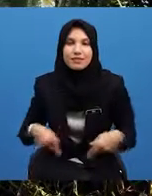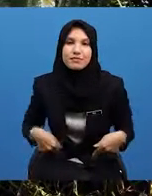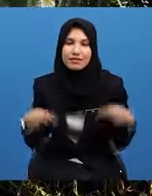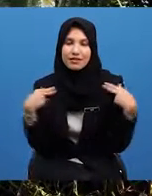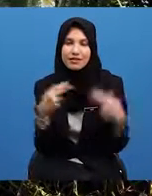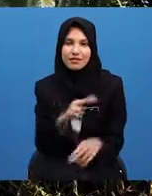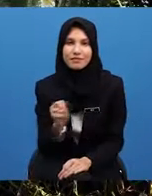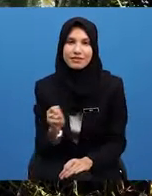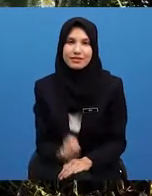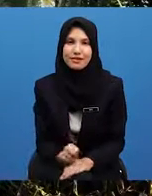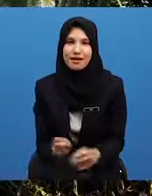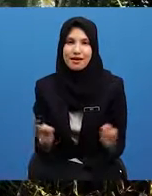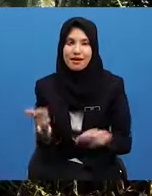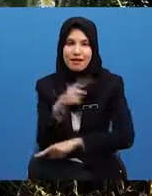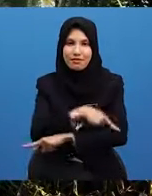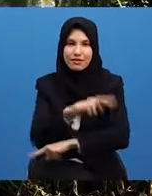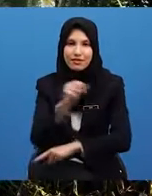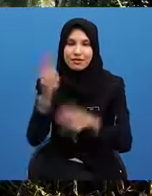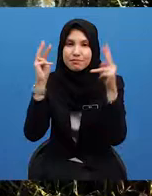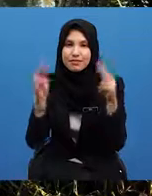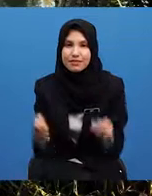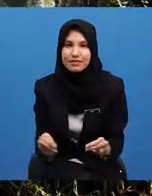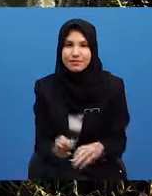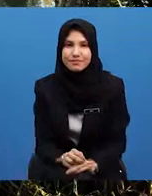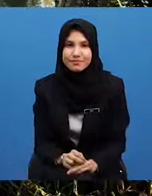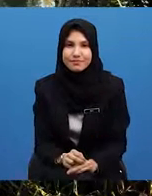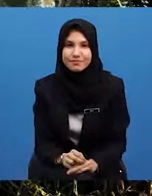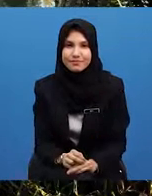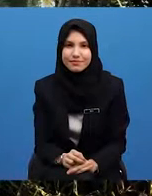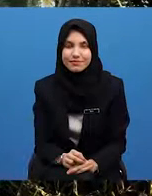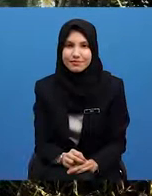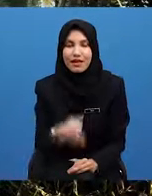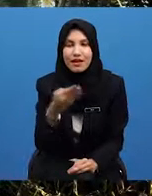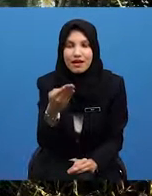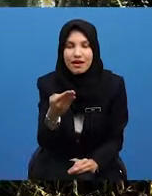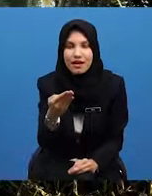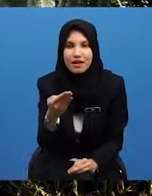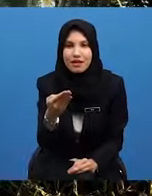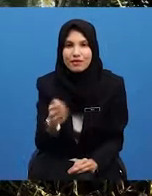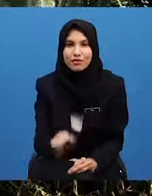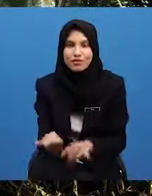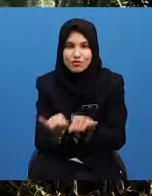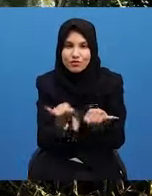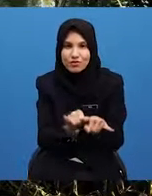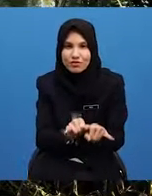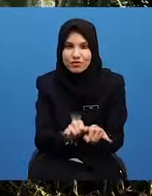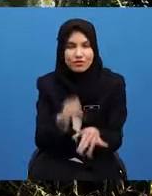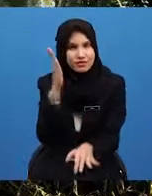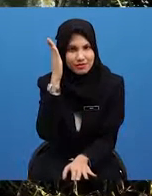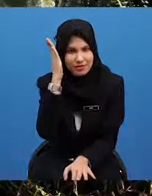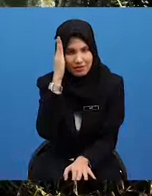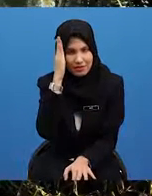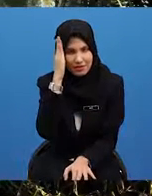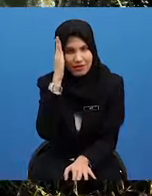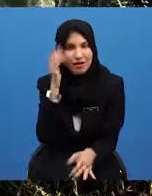kehidupan harian manusia. Dan kamu juga telah mengetahui apakah